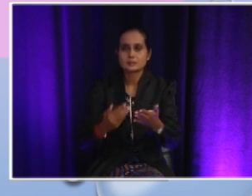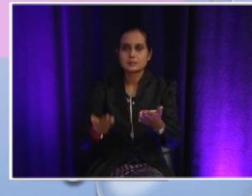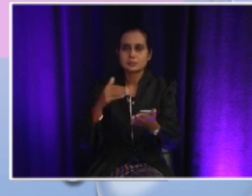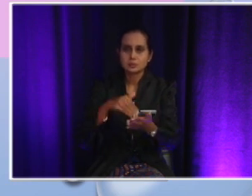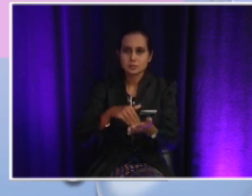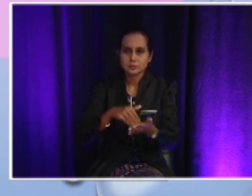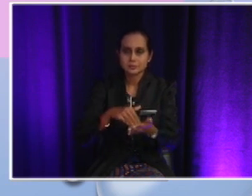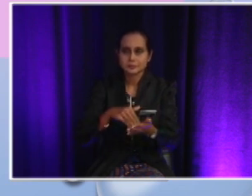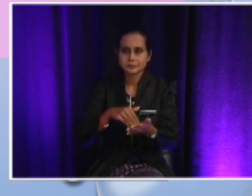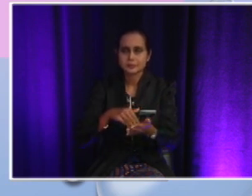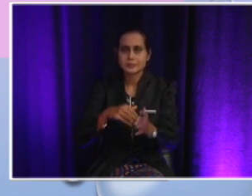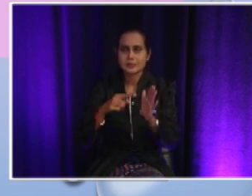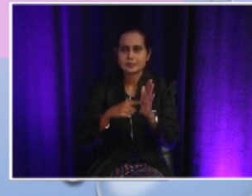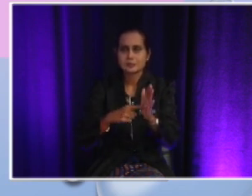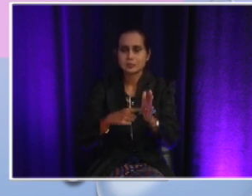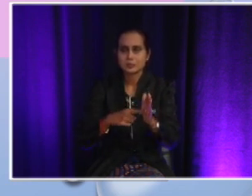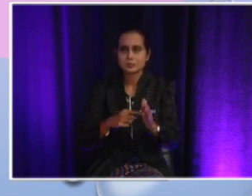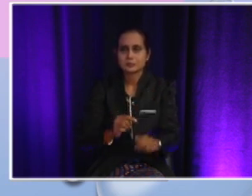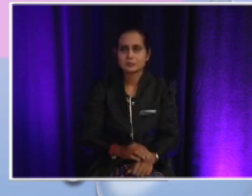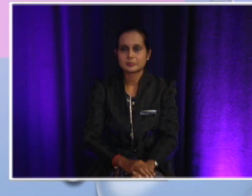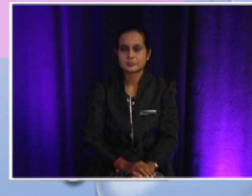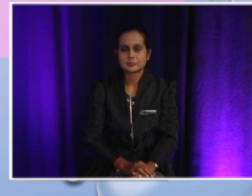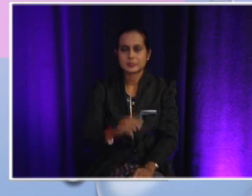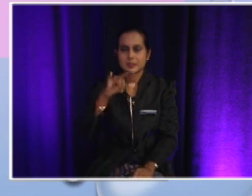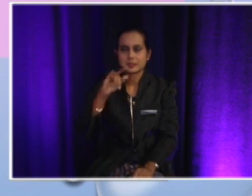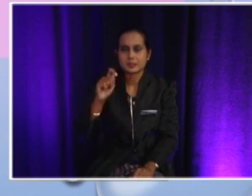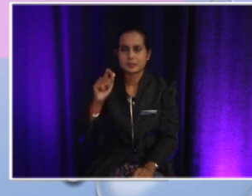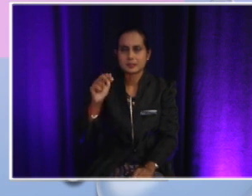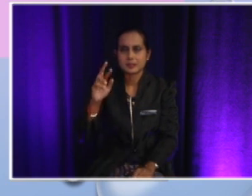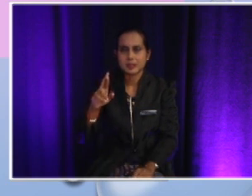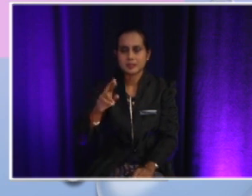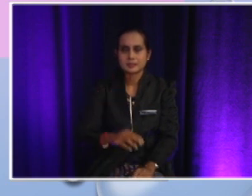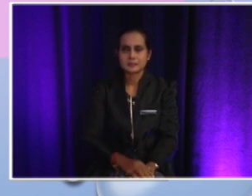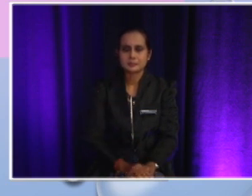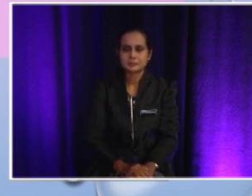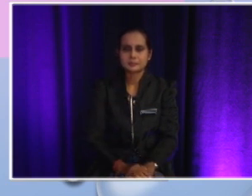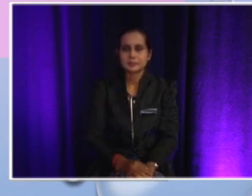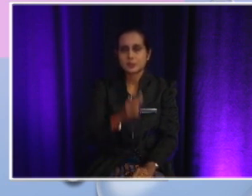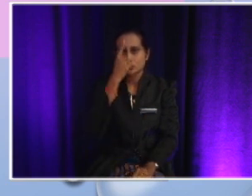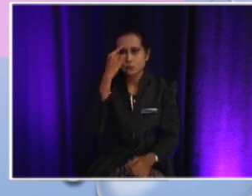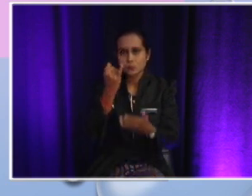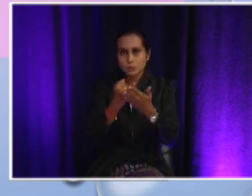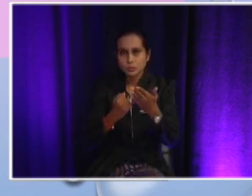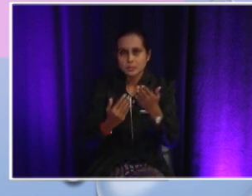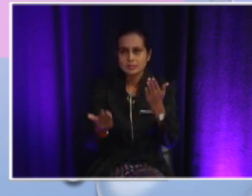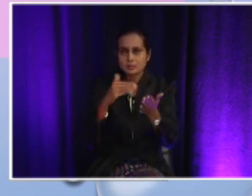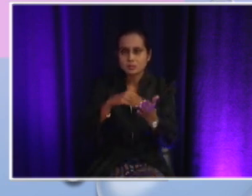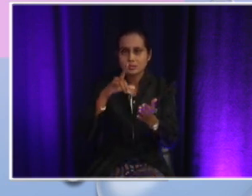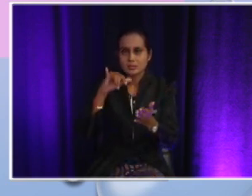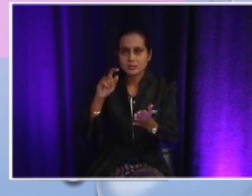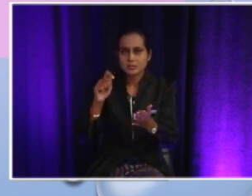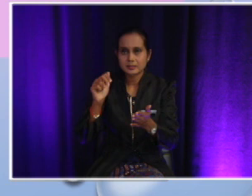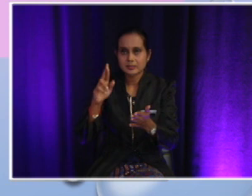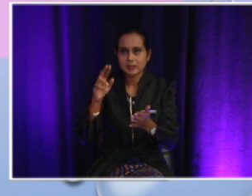tadi. Okay, kita nak lukis semula lita ni. Okay, so untuk melukis semula lita ni tadi, kita ada